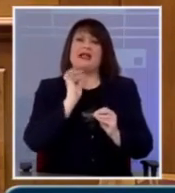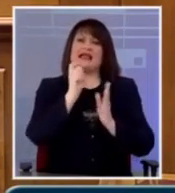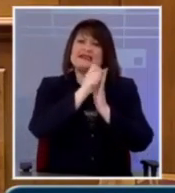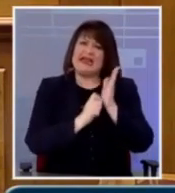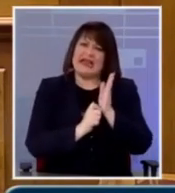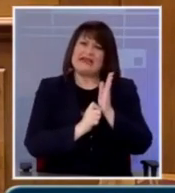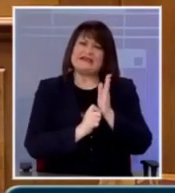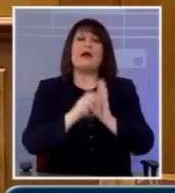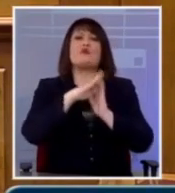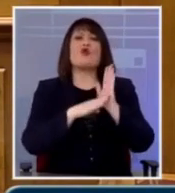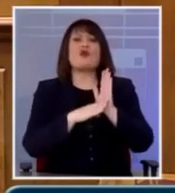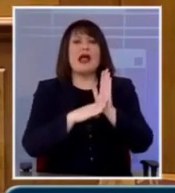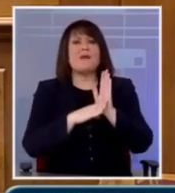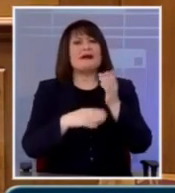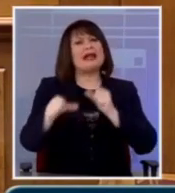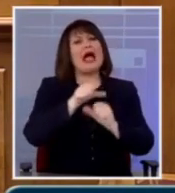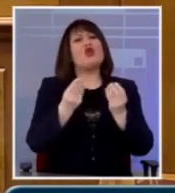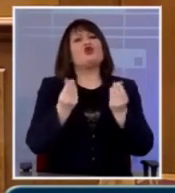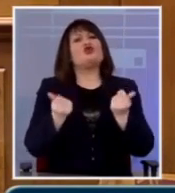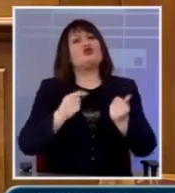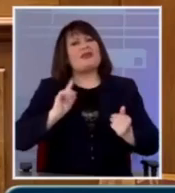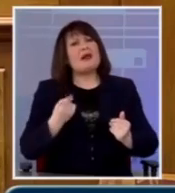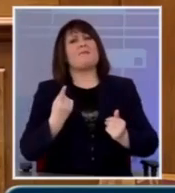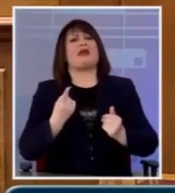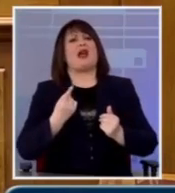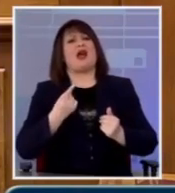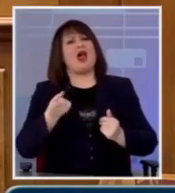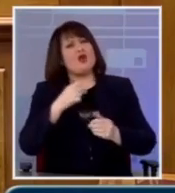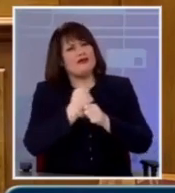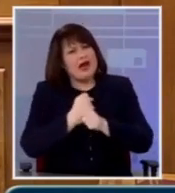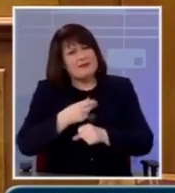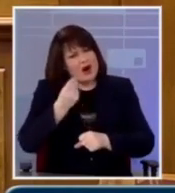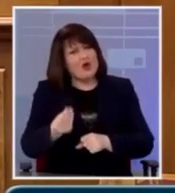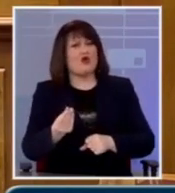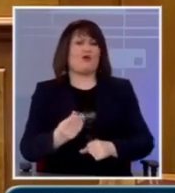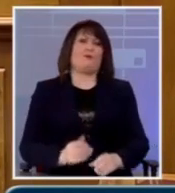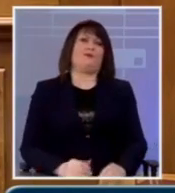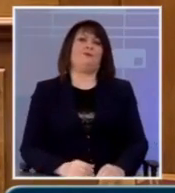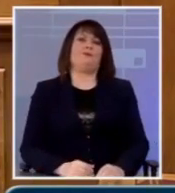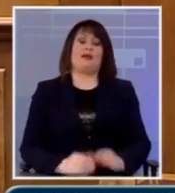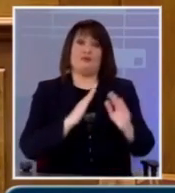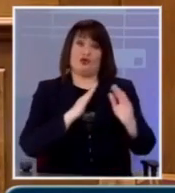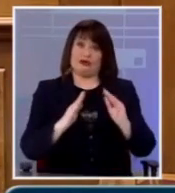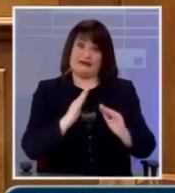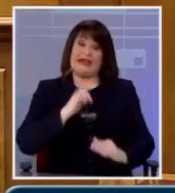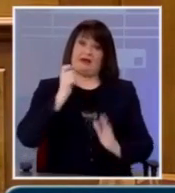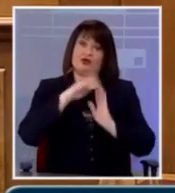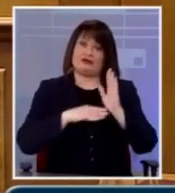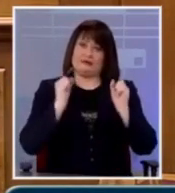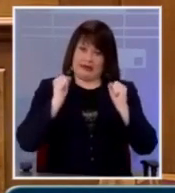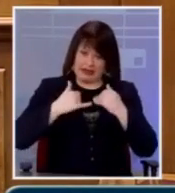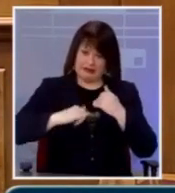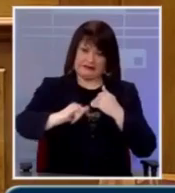για ένταξη σε προγράμματα υποκατάστασης. Πέρα όμως από την ανακούφιση των ασθενών και τη διασφάλιση της επιβίωσης του ΕΣΥ, αυτό